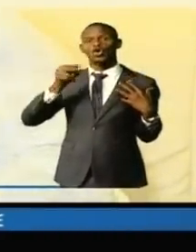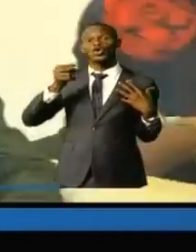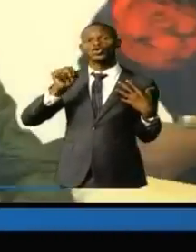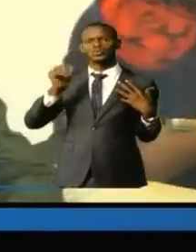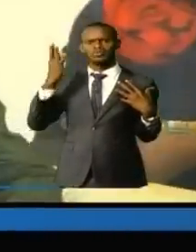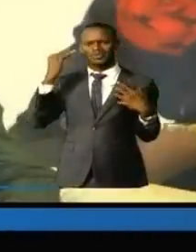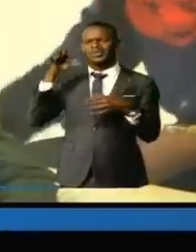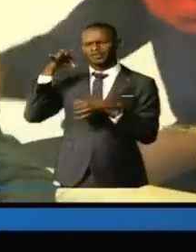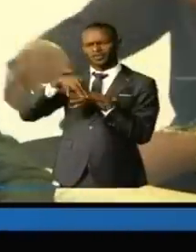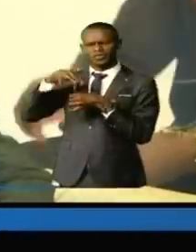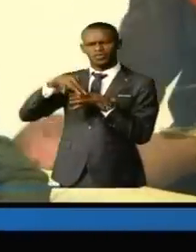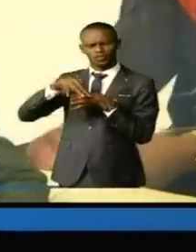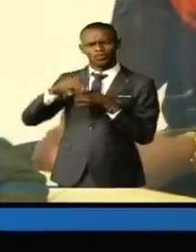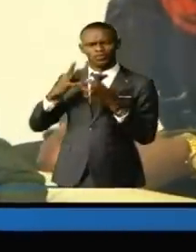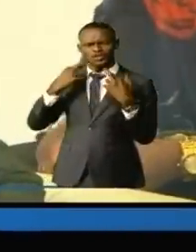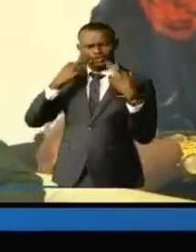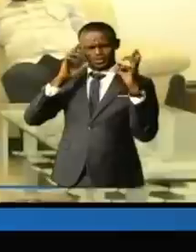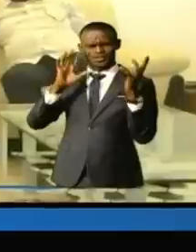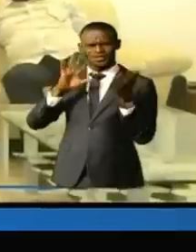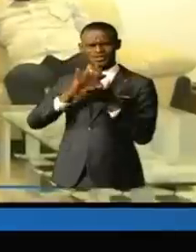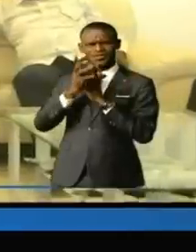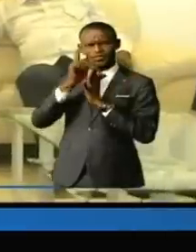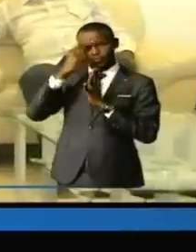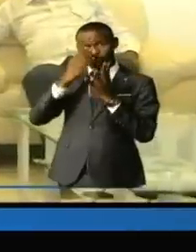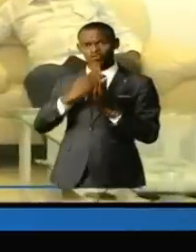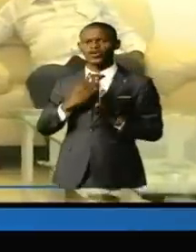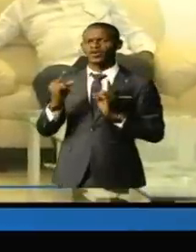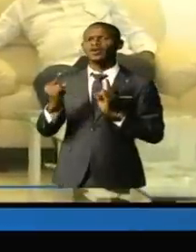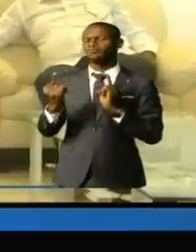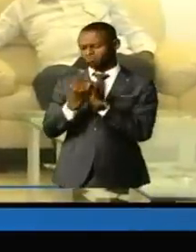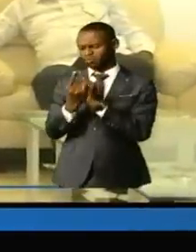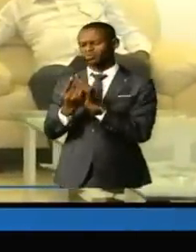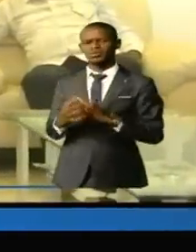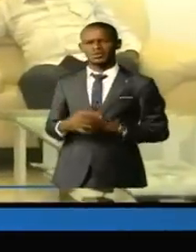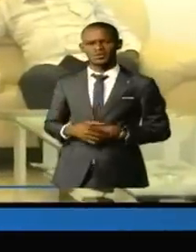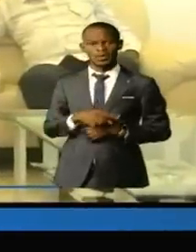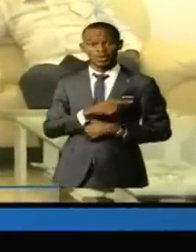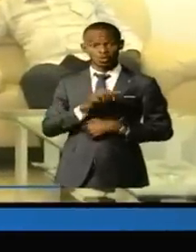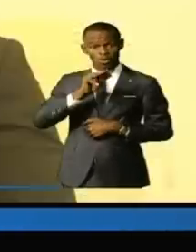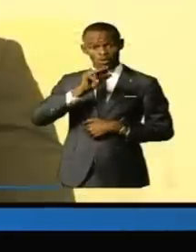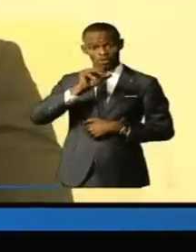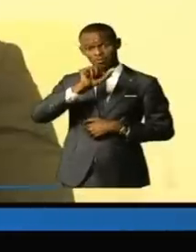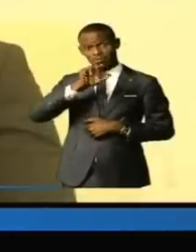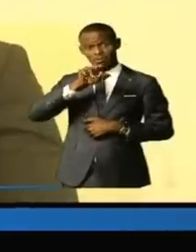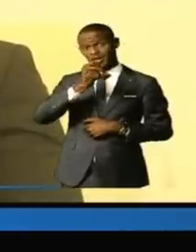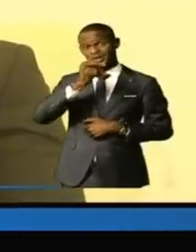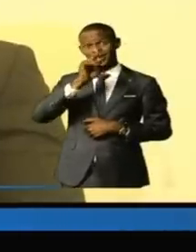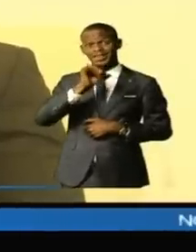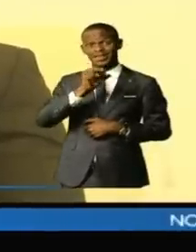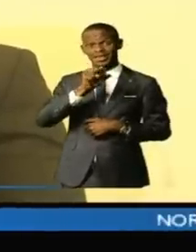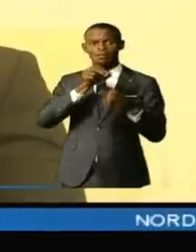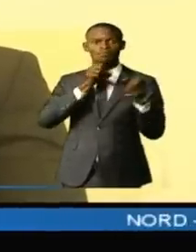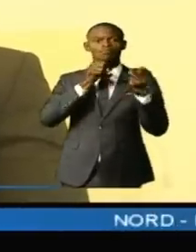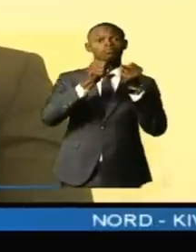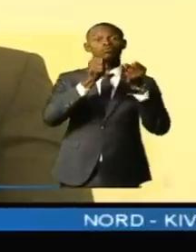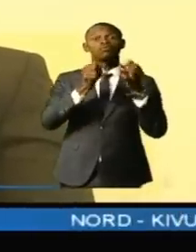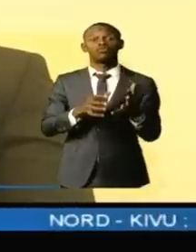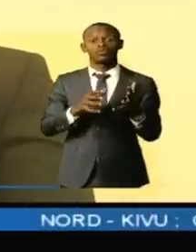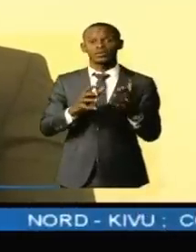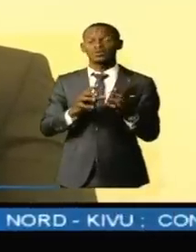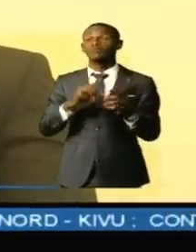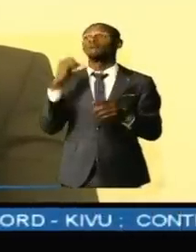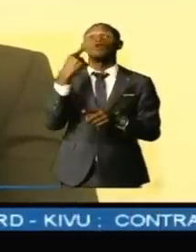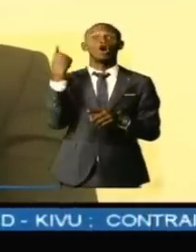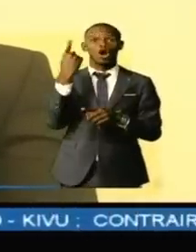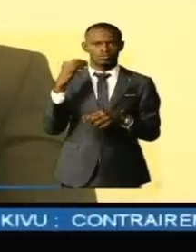écrasante lors des dernières élections organisées par la CENI. Soucieux du développement de sa province, le champion du monde des poids lourds a présenté